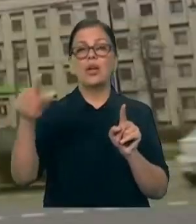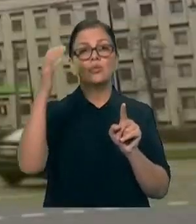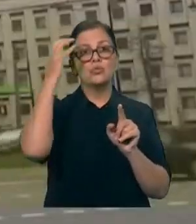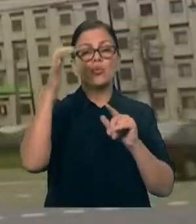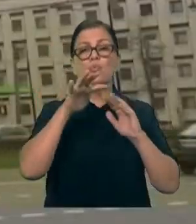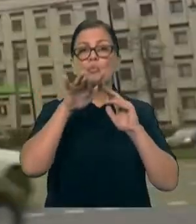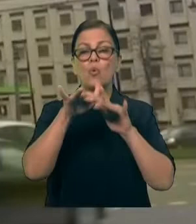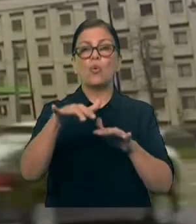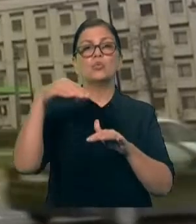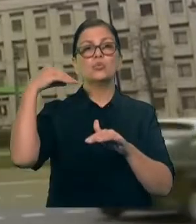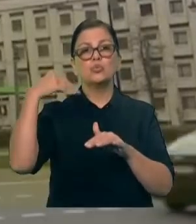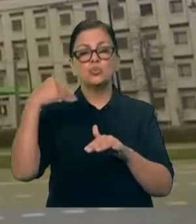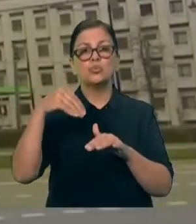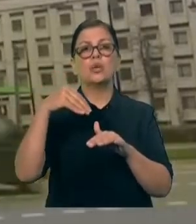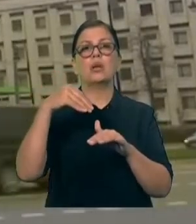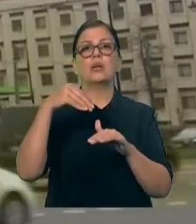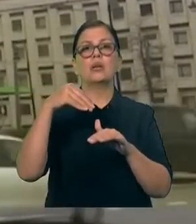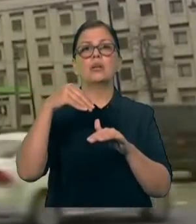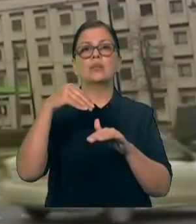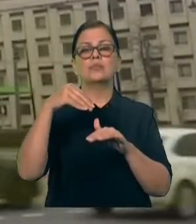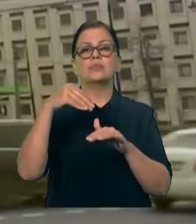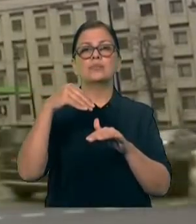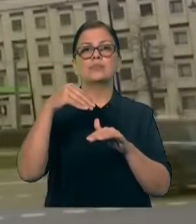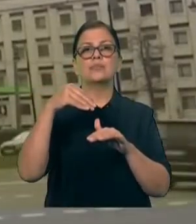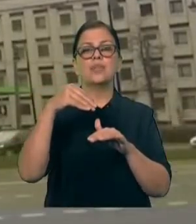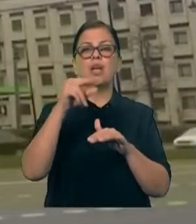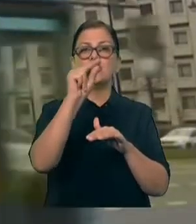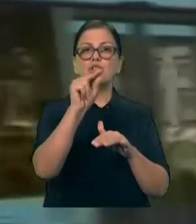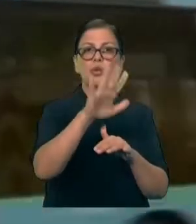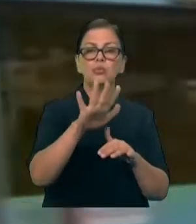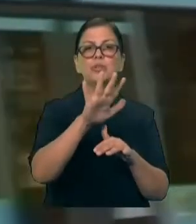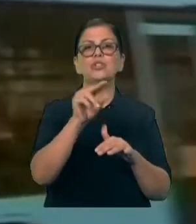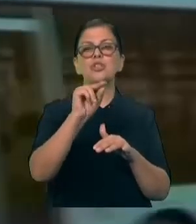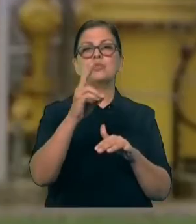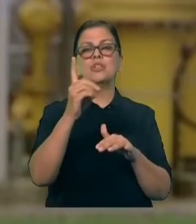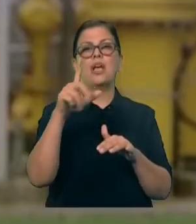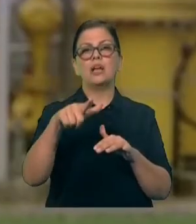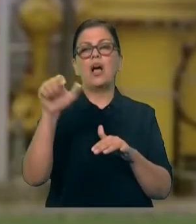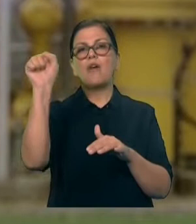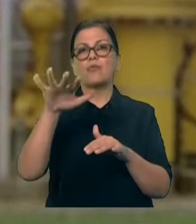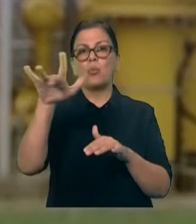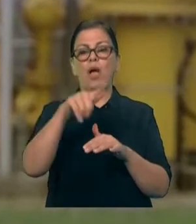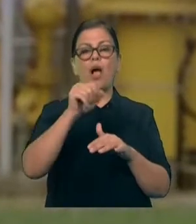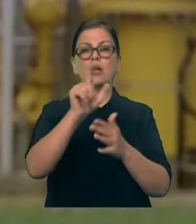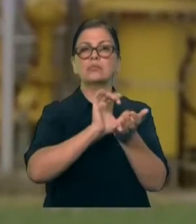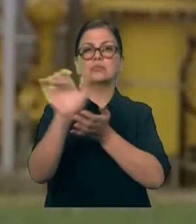vasitəsilə Türkiyəyə, daha sonra isə Cənubi və Cənub-Şərqi Avropa ölkələrinə təbii qaz nəql edilir.